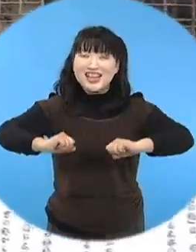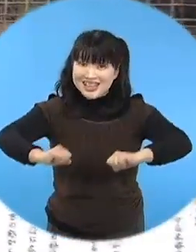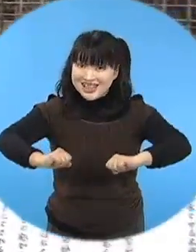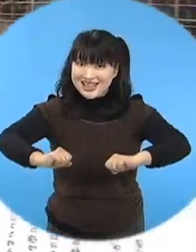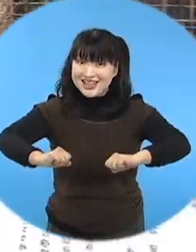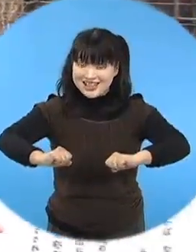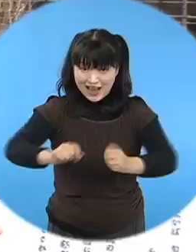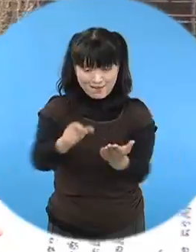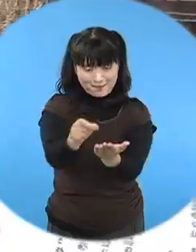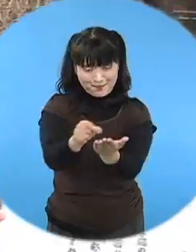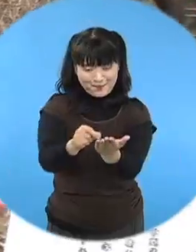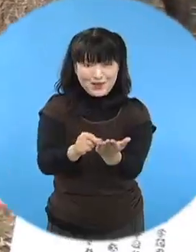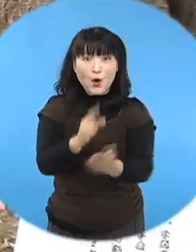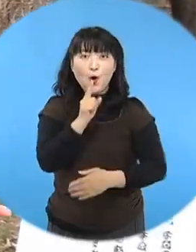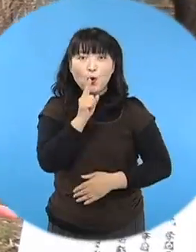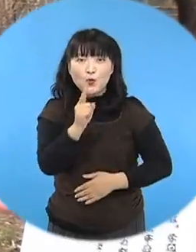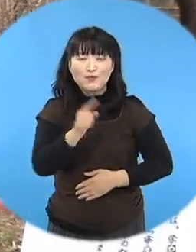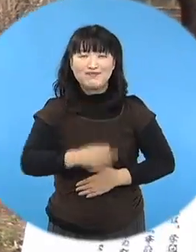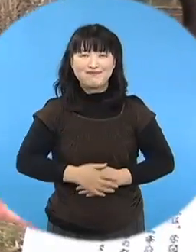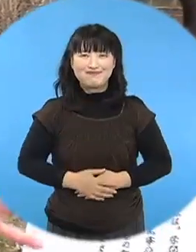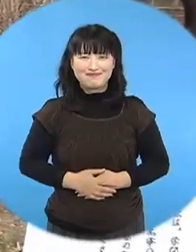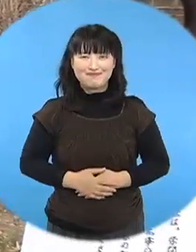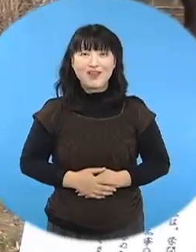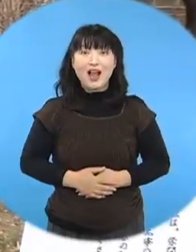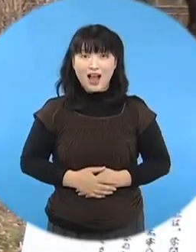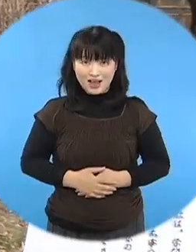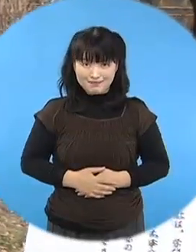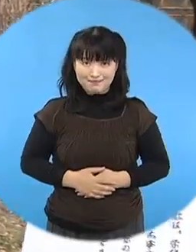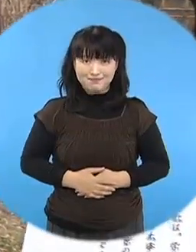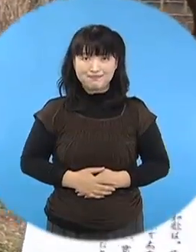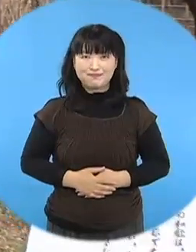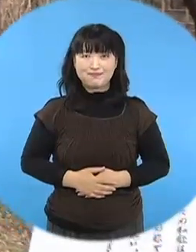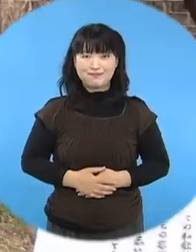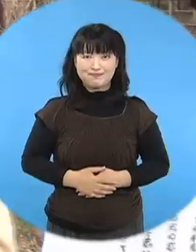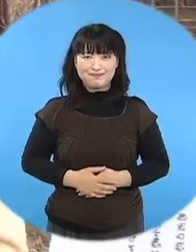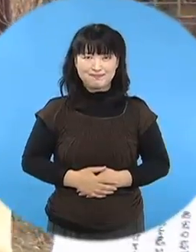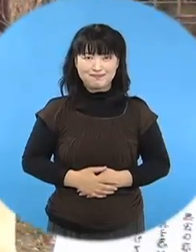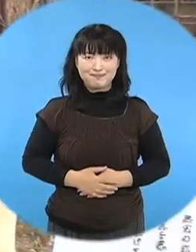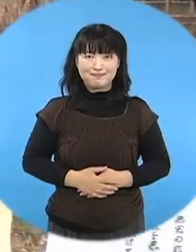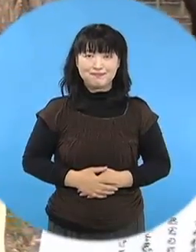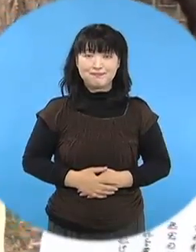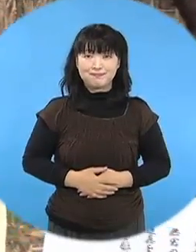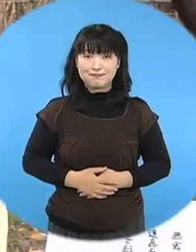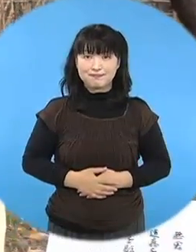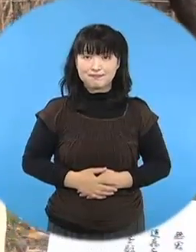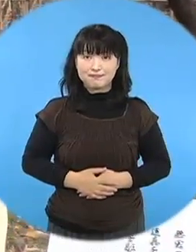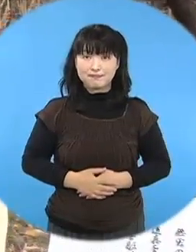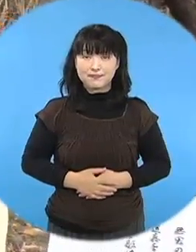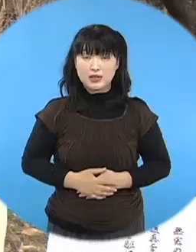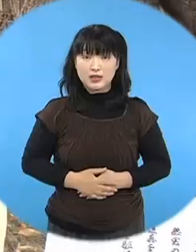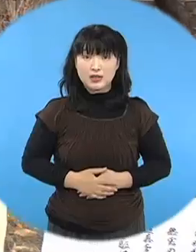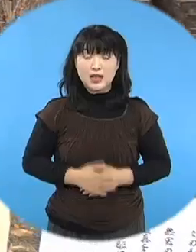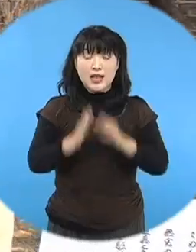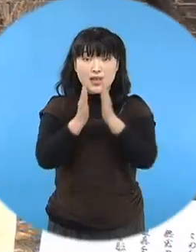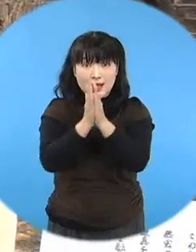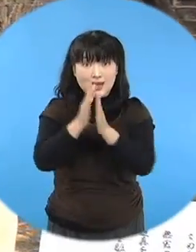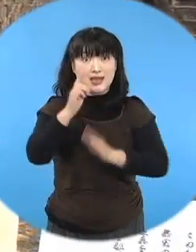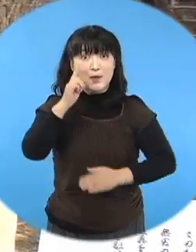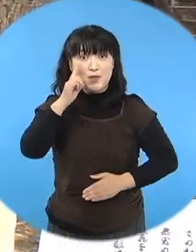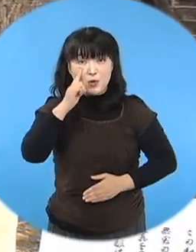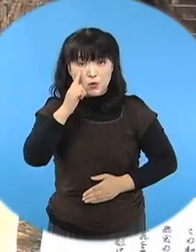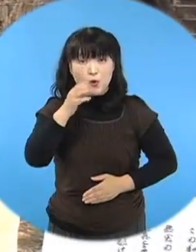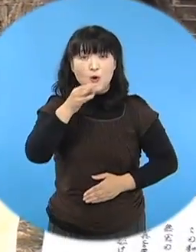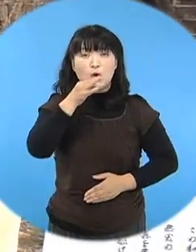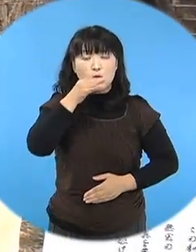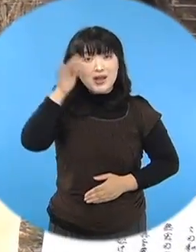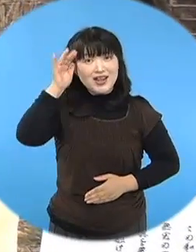ただいてもよろしいでしょうか。 はい、お願いします。 はい、では一句読ませていただきます。かけてみる梅